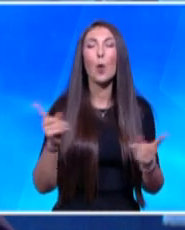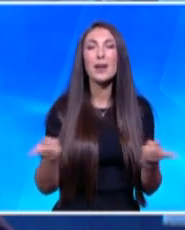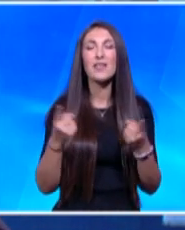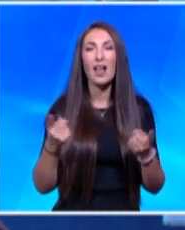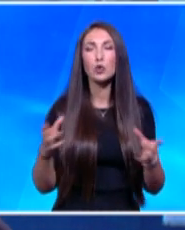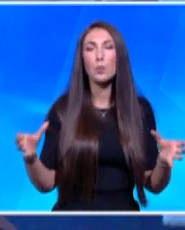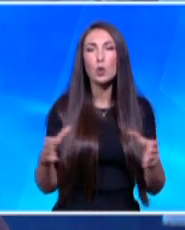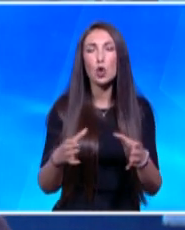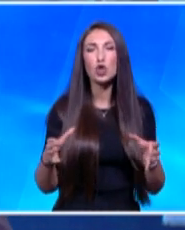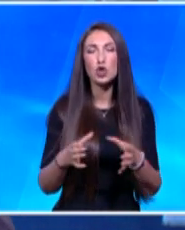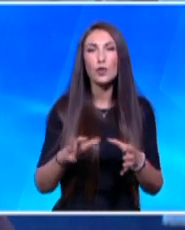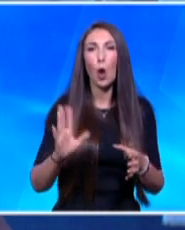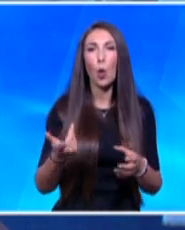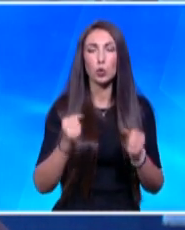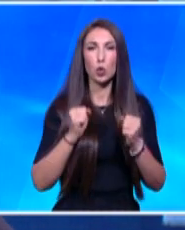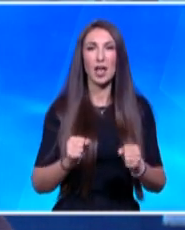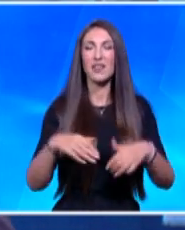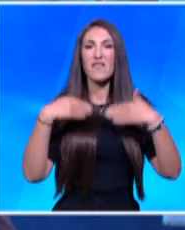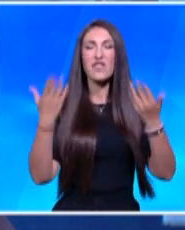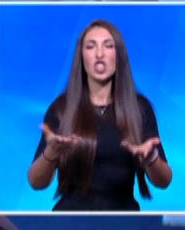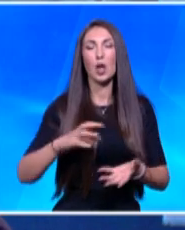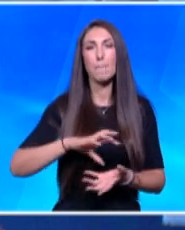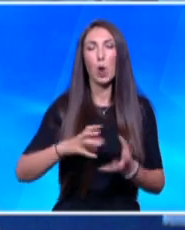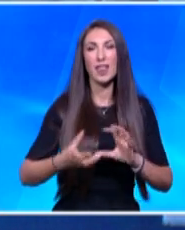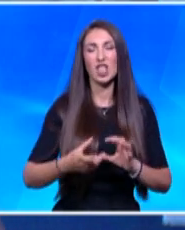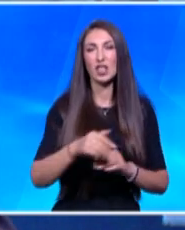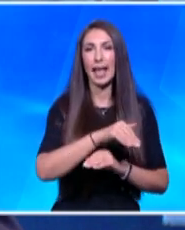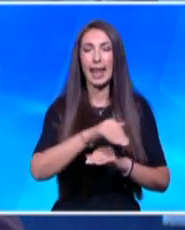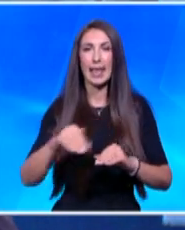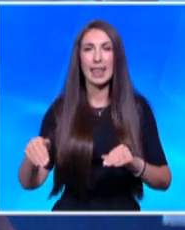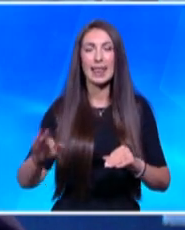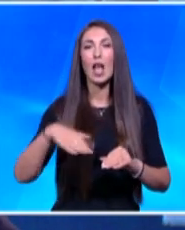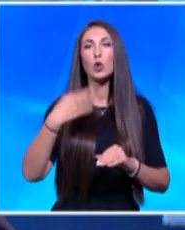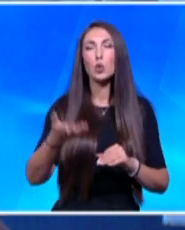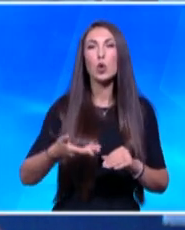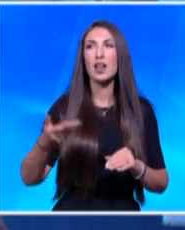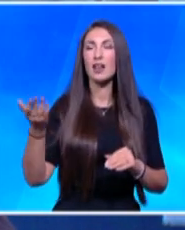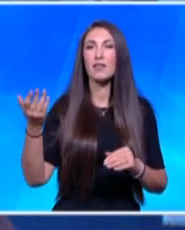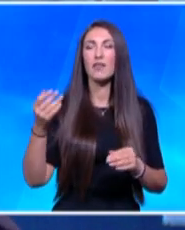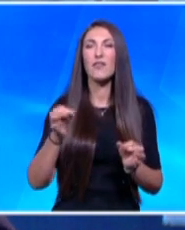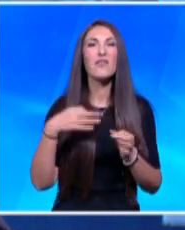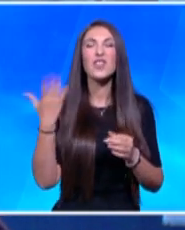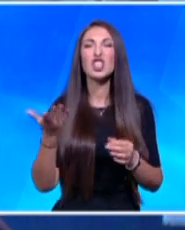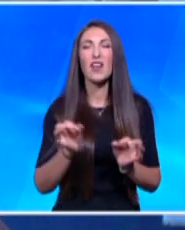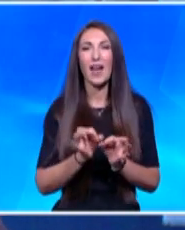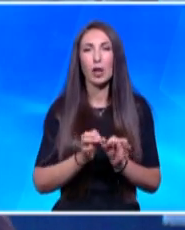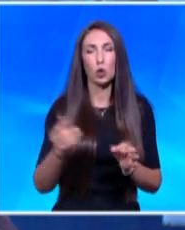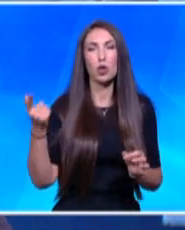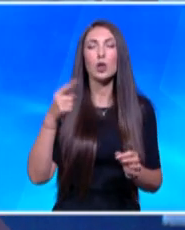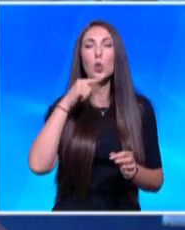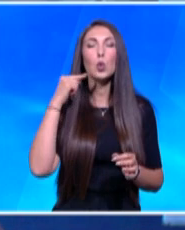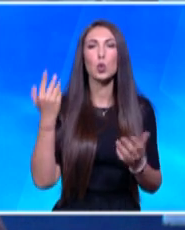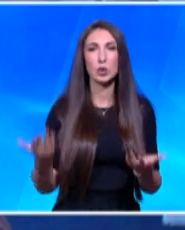което отстоява една конкретна външна политическа линия на България и, да кажем, други външни фактори, в този случай Русия. Очевидно е,